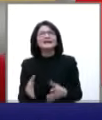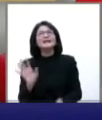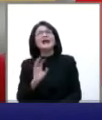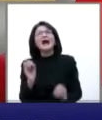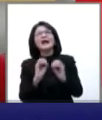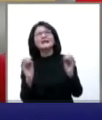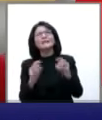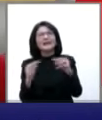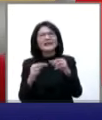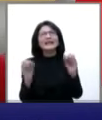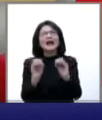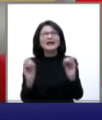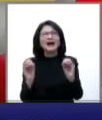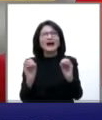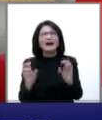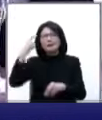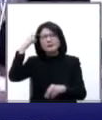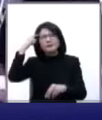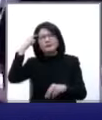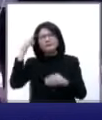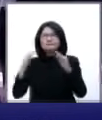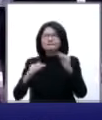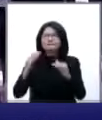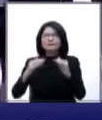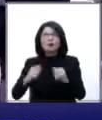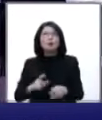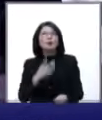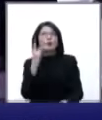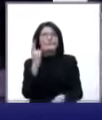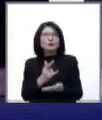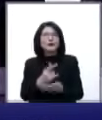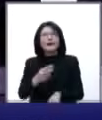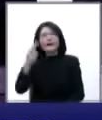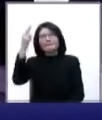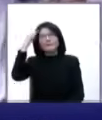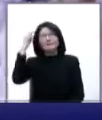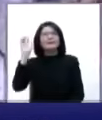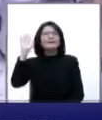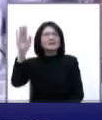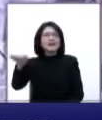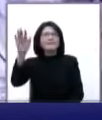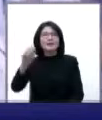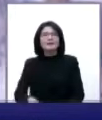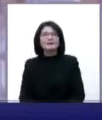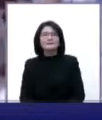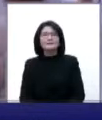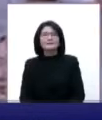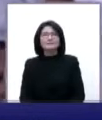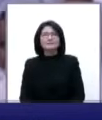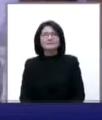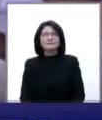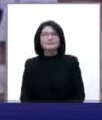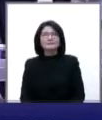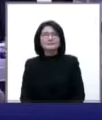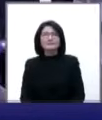cakimin sebenarnya punya kata yang bagus taubatan ekologi tetapi ee belum membawa pada ruang itu e ruang